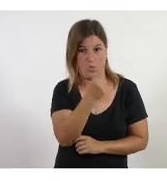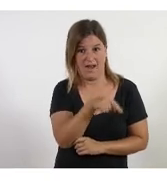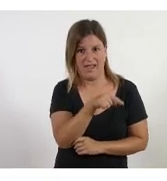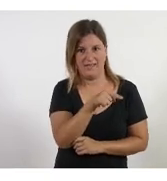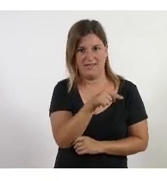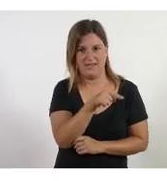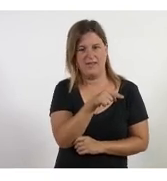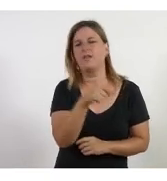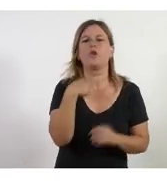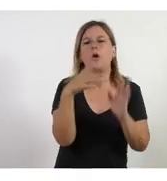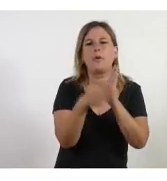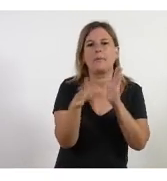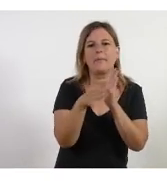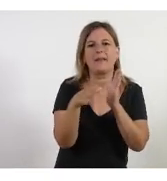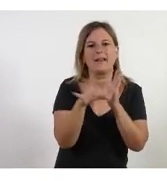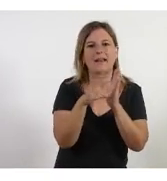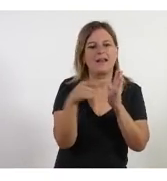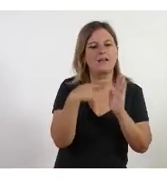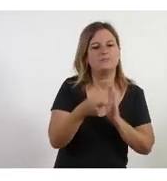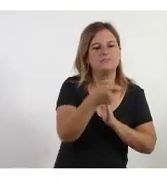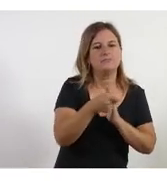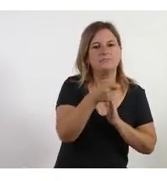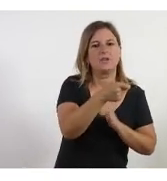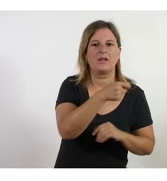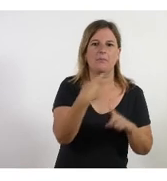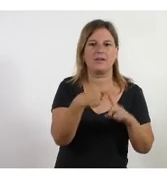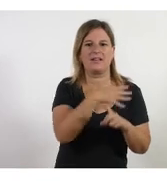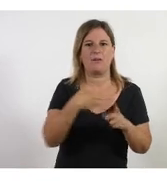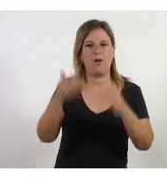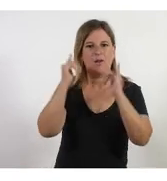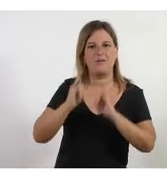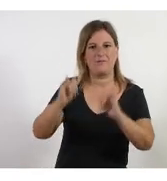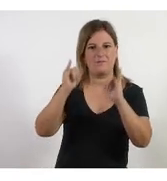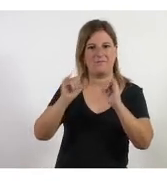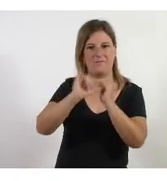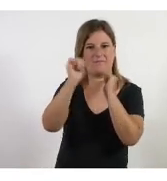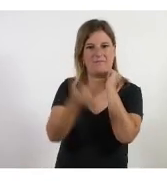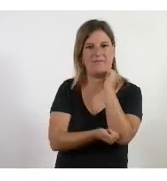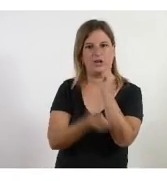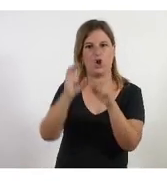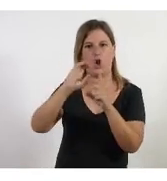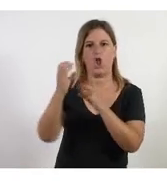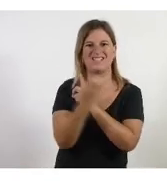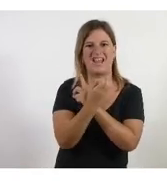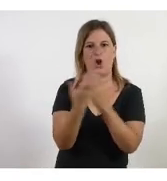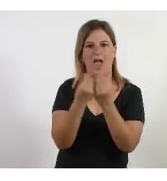Li acabava de donar el berenar perquè volíem anar a passejar per aquí al parc aquest de Collserola, amb una altra parella que